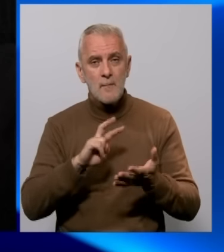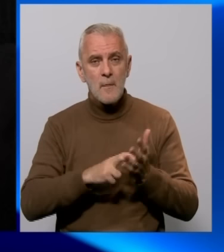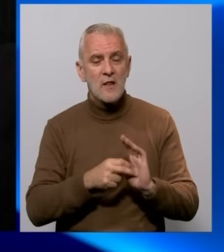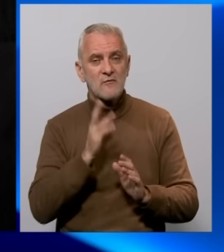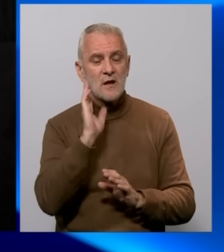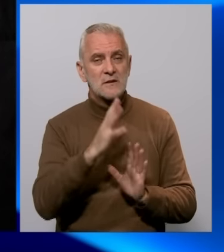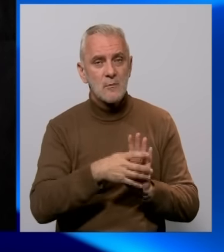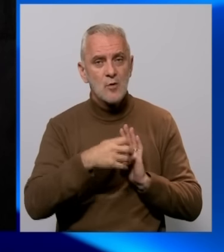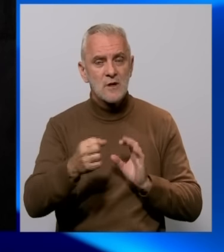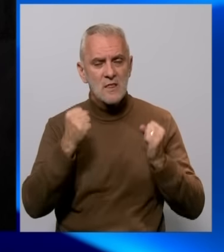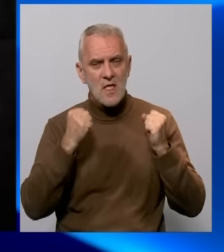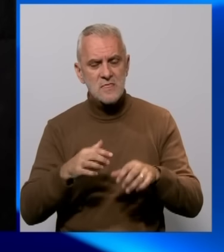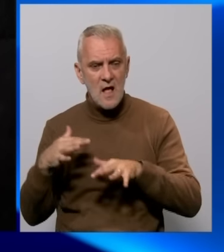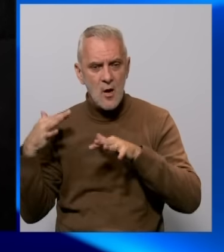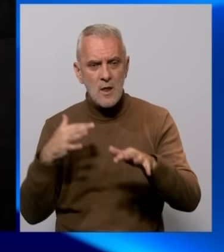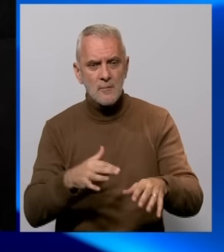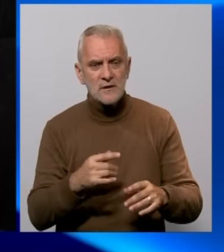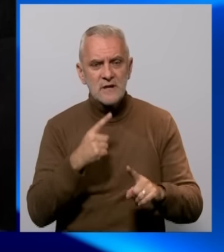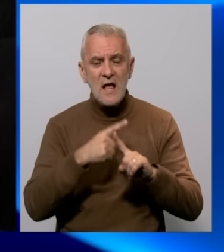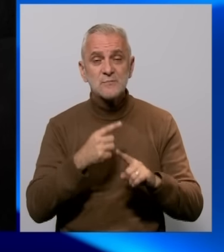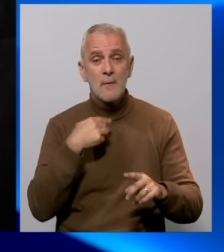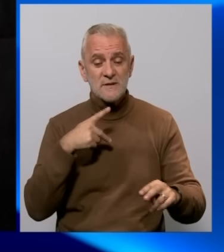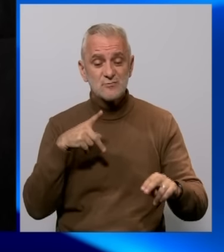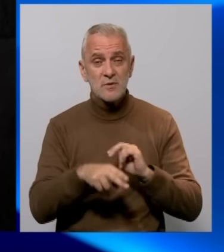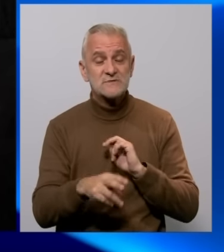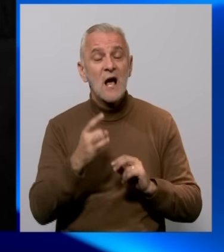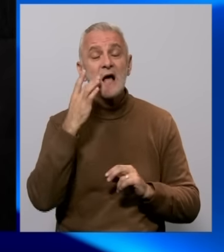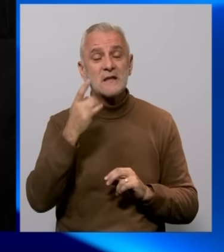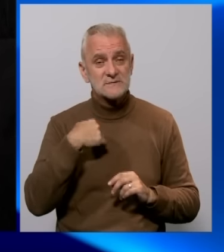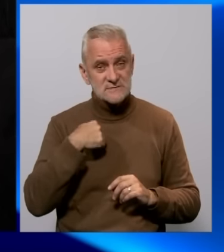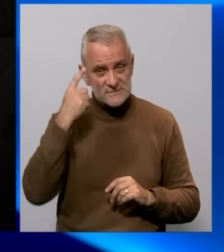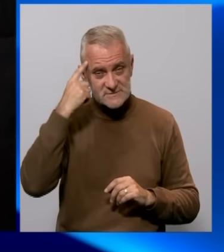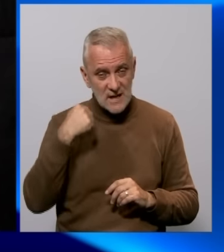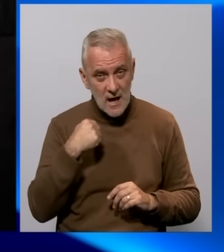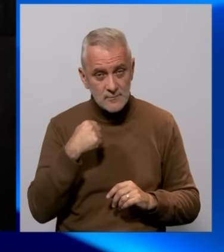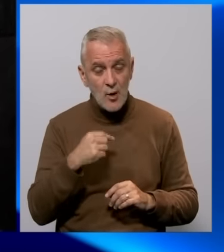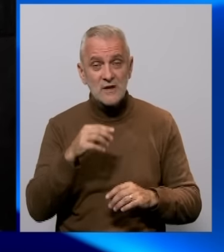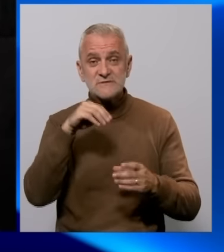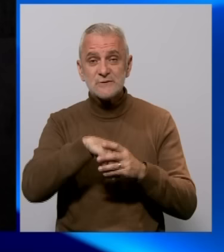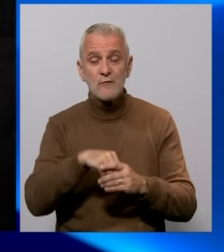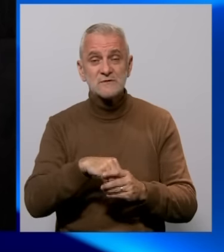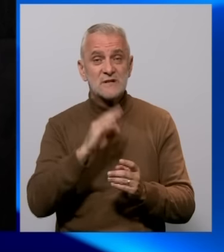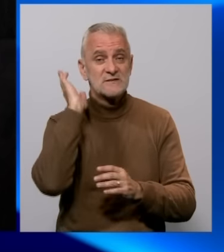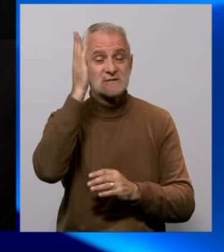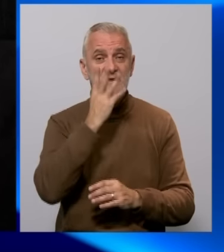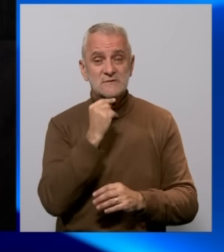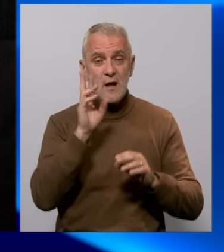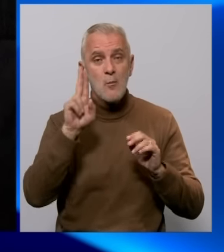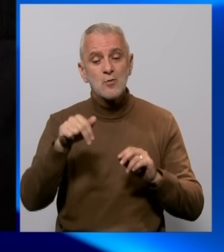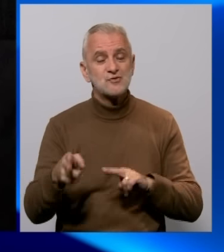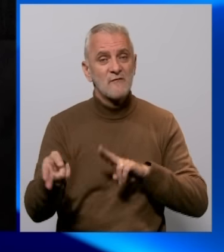i napadati jako Hezbolah. Prestaćemo kada budemo znali da se stanovnici sjevernog Izraela mogu vratiti na